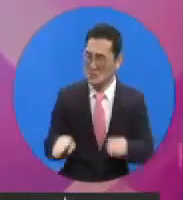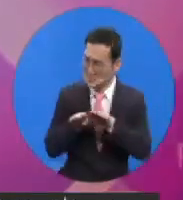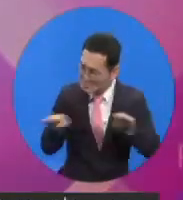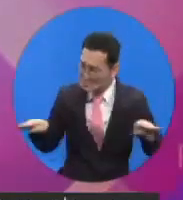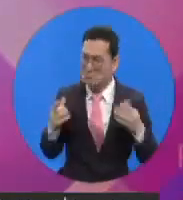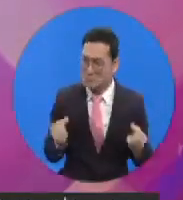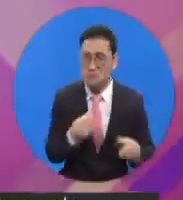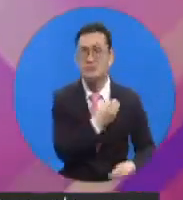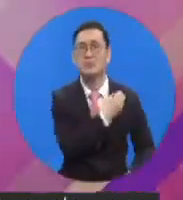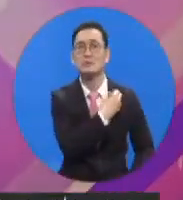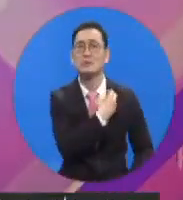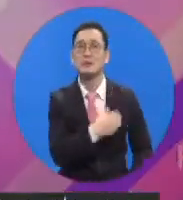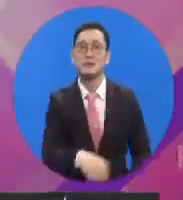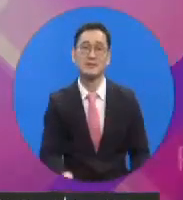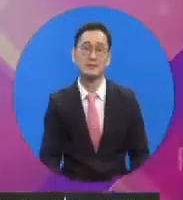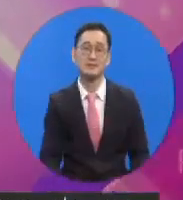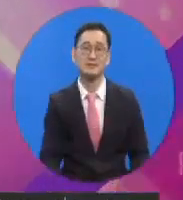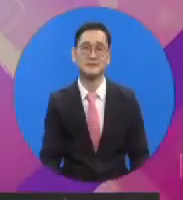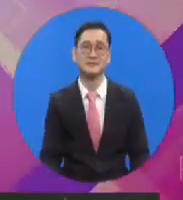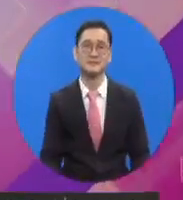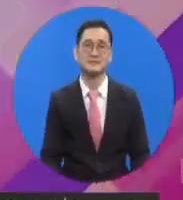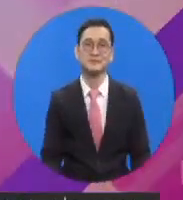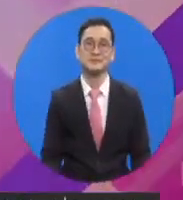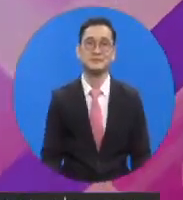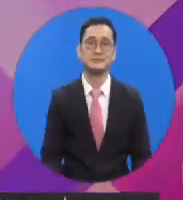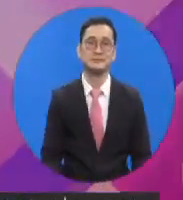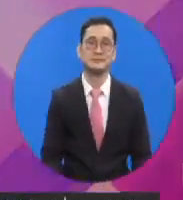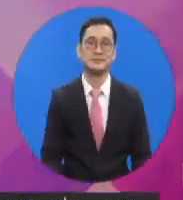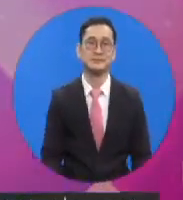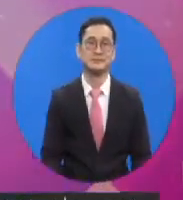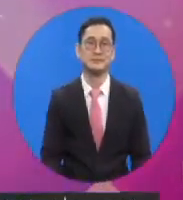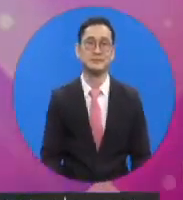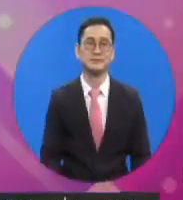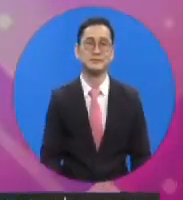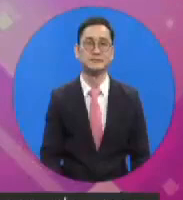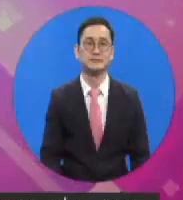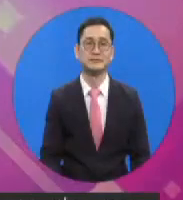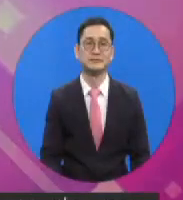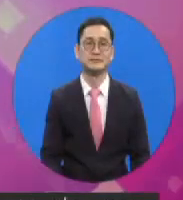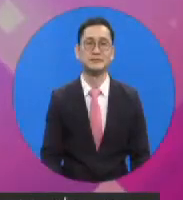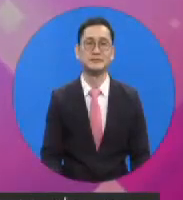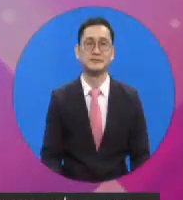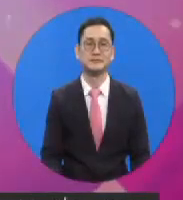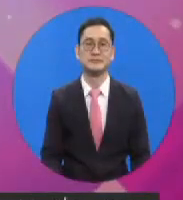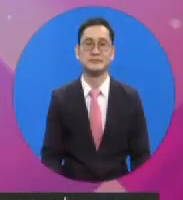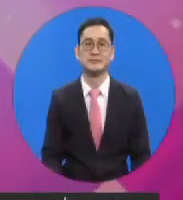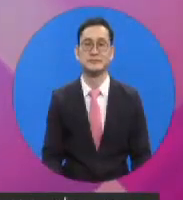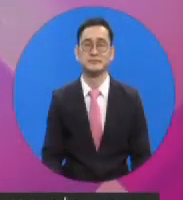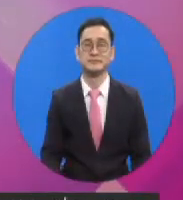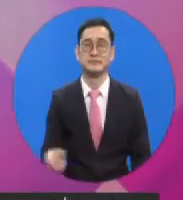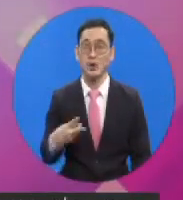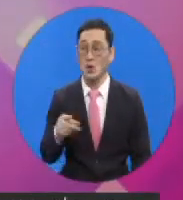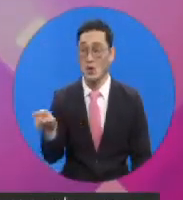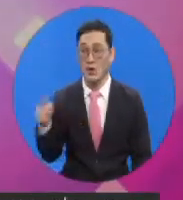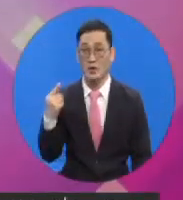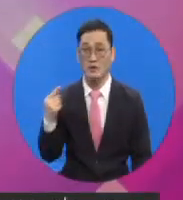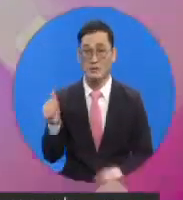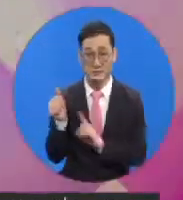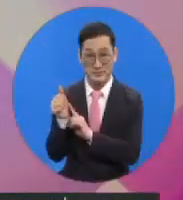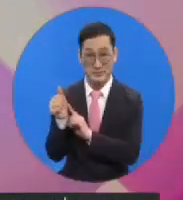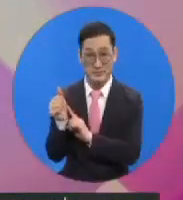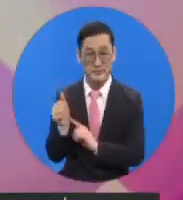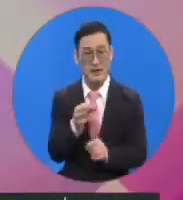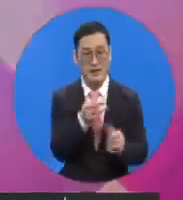같고요. 자, 그런가 하면 윤석열 검찰총장이 어제 국감에서 처음으로 공개한 사실이 있습니다. 여권